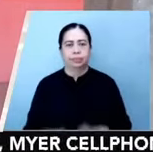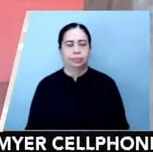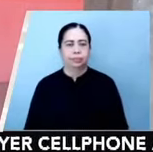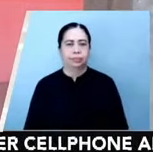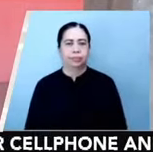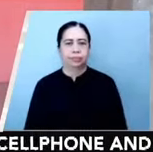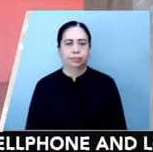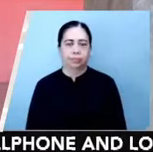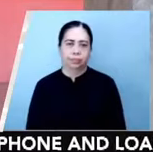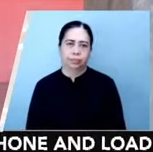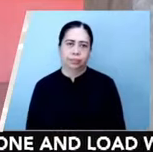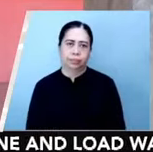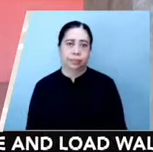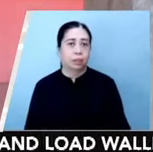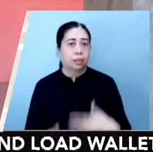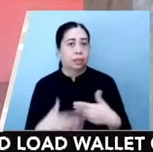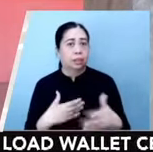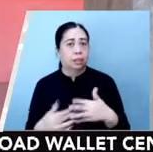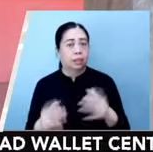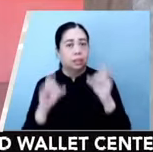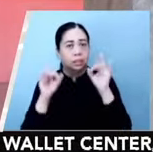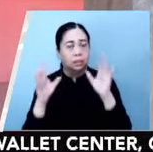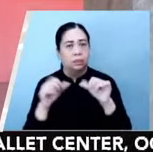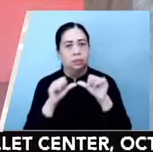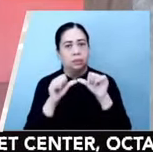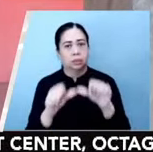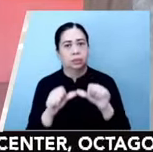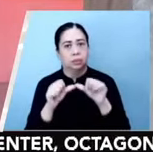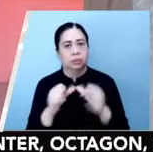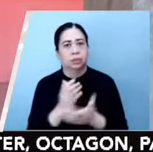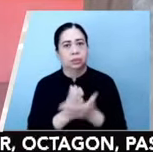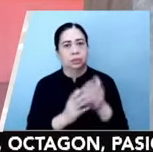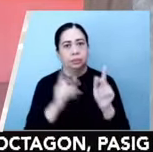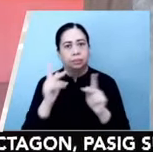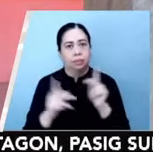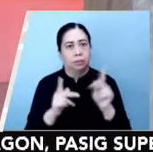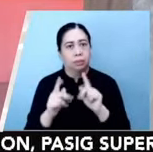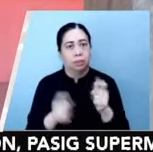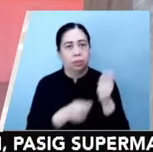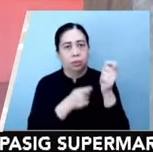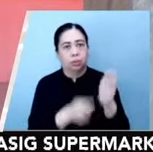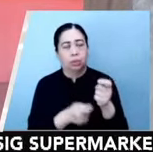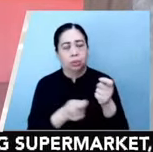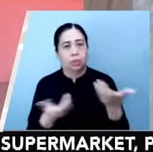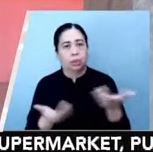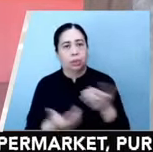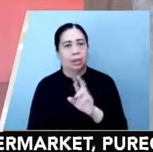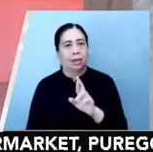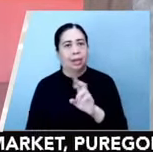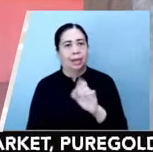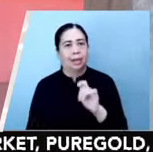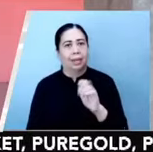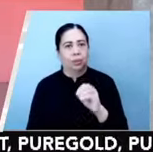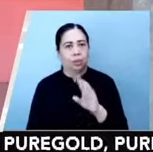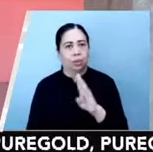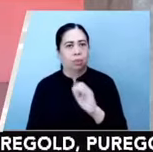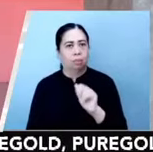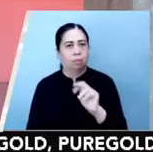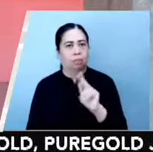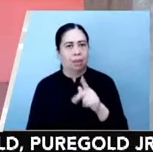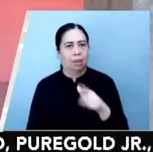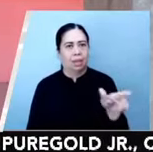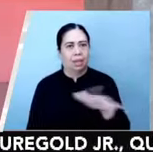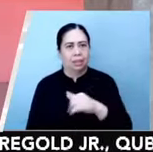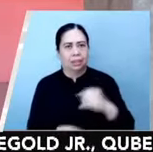Kahit delikado, ipinagpapatuloy pa rin ng ilang kababayan natin ang pangingisda sa Recto Bank sa West Philippine Sea. Sumama rin sila sa paglagay